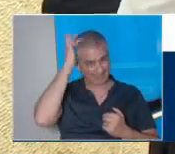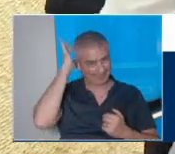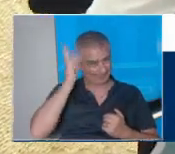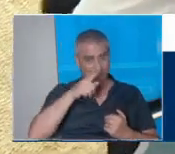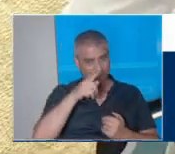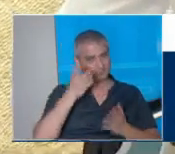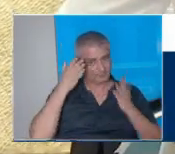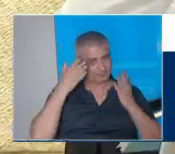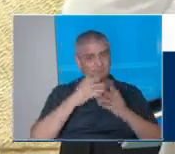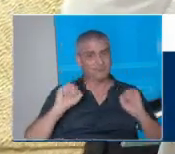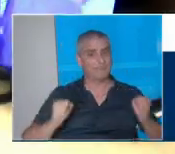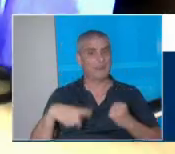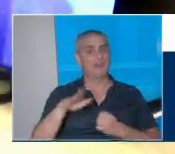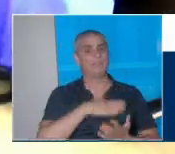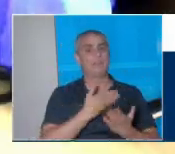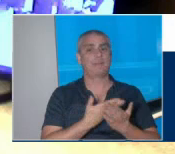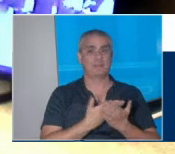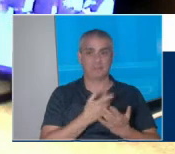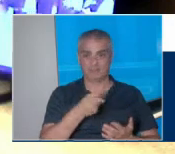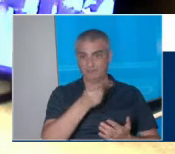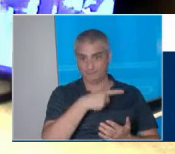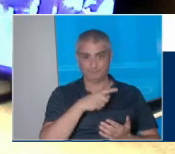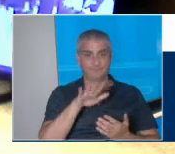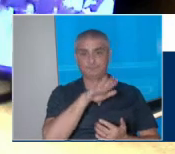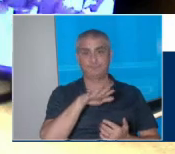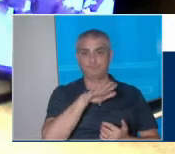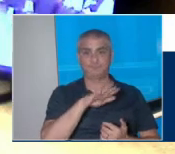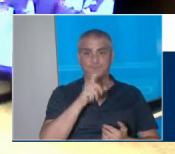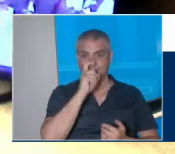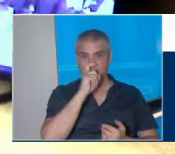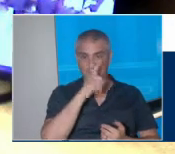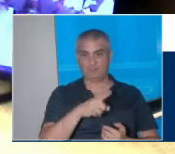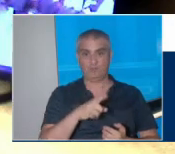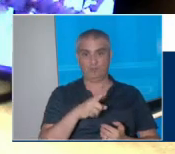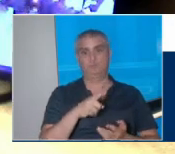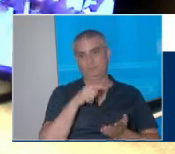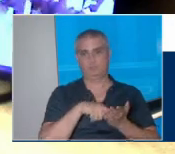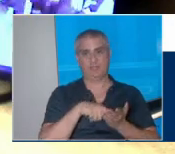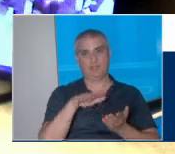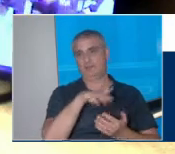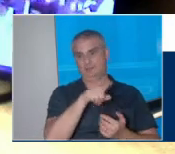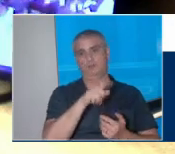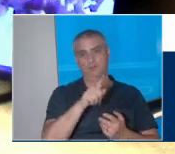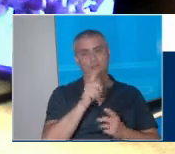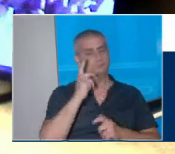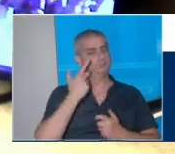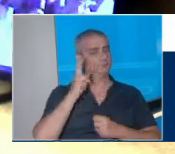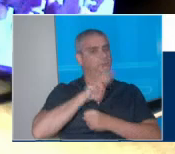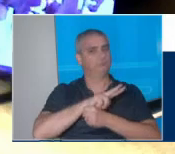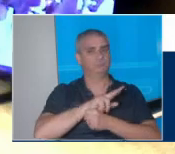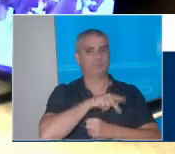התמקד בפעילים שלו, במתנדבים באזור יפו, כי משם בעצם הוא יפקד על